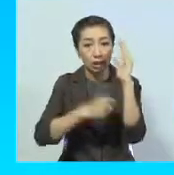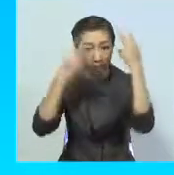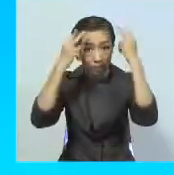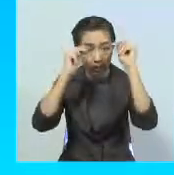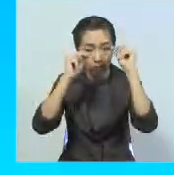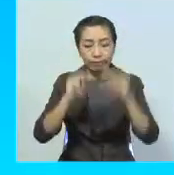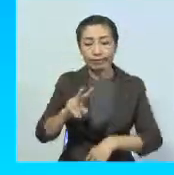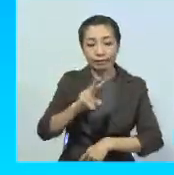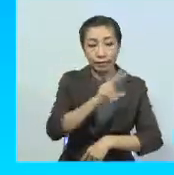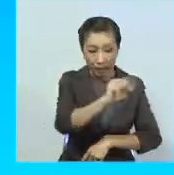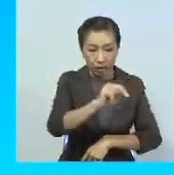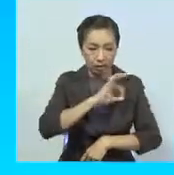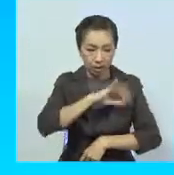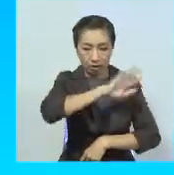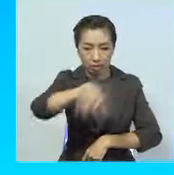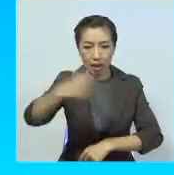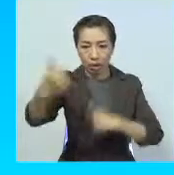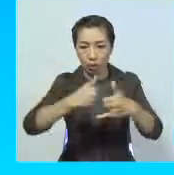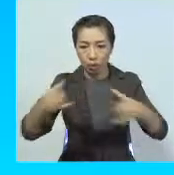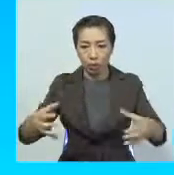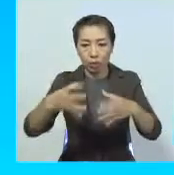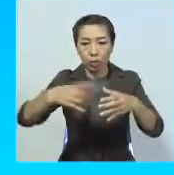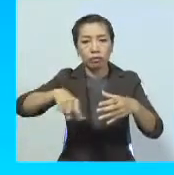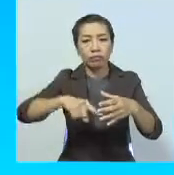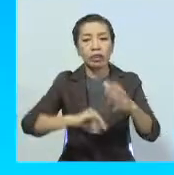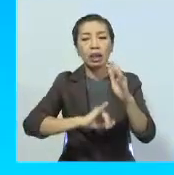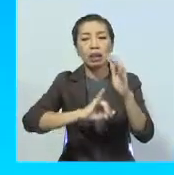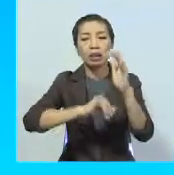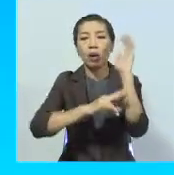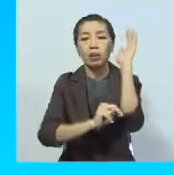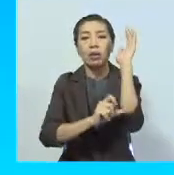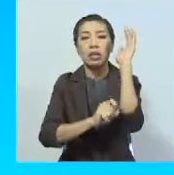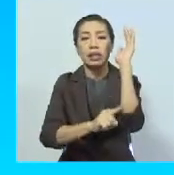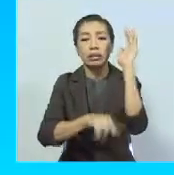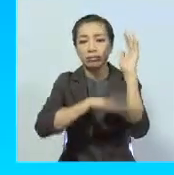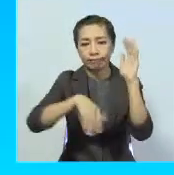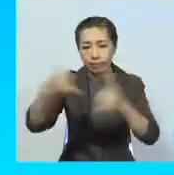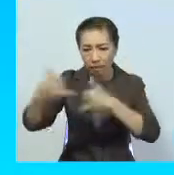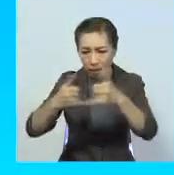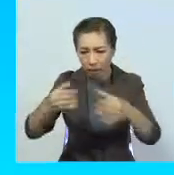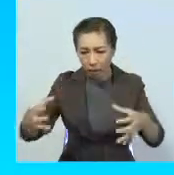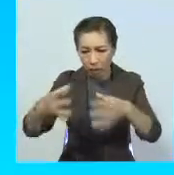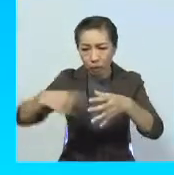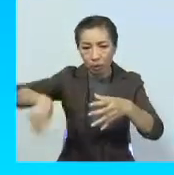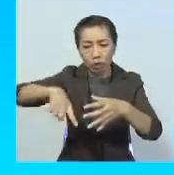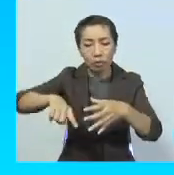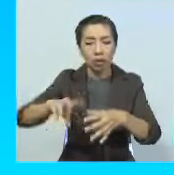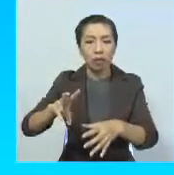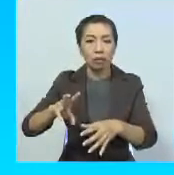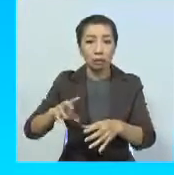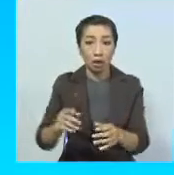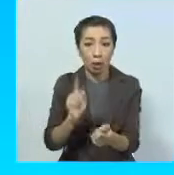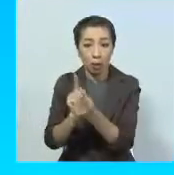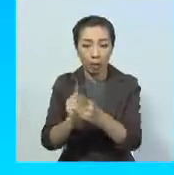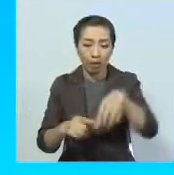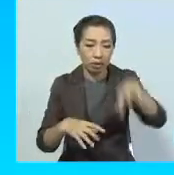นัสรวมตัวกันค่ะซึ่งการรวมตัวครั้งนี้ก็มาจากทั่วจังหวัดนครศรีธรรมราชมีอยู่รวมกันอยู่ประมาณ6จุ